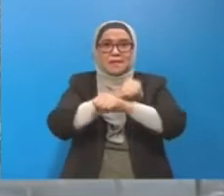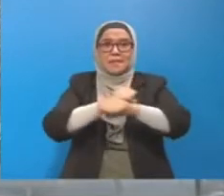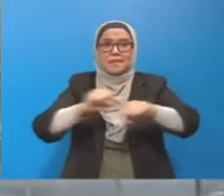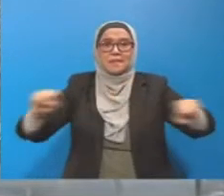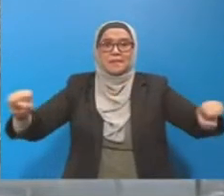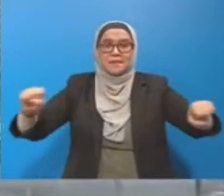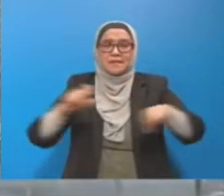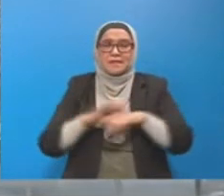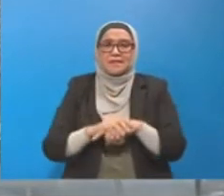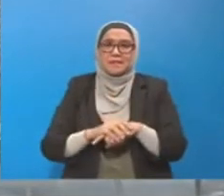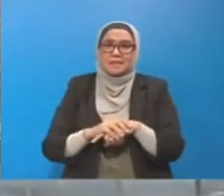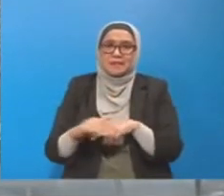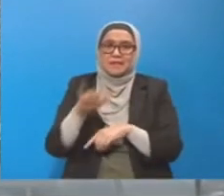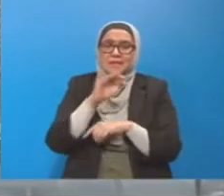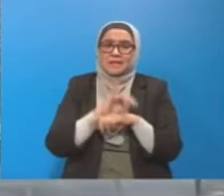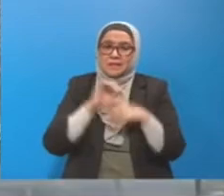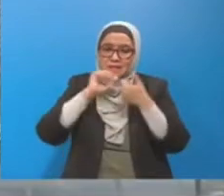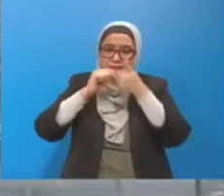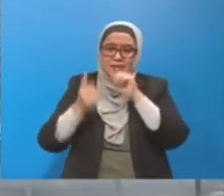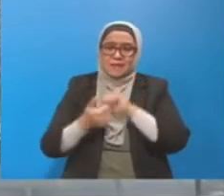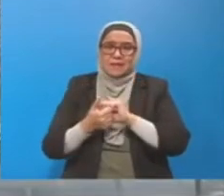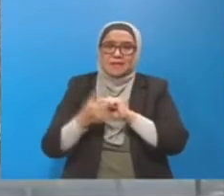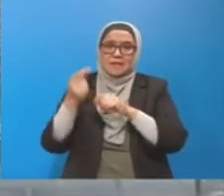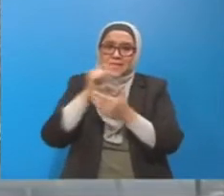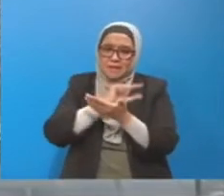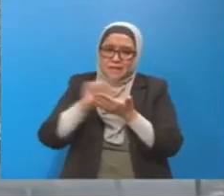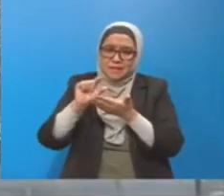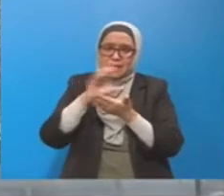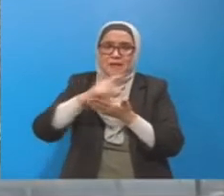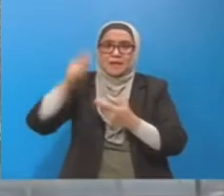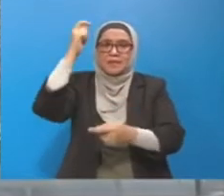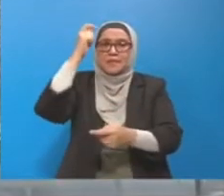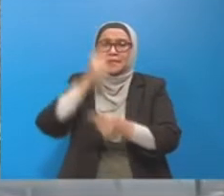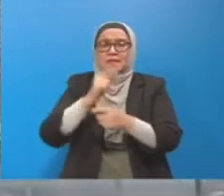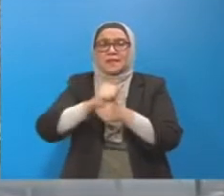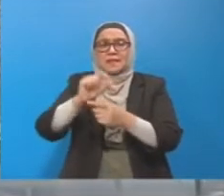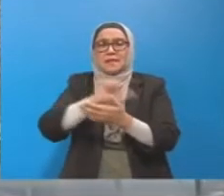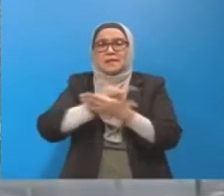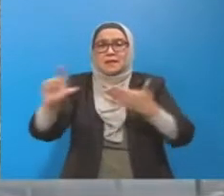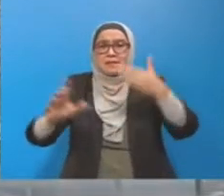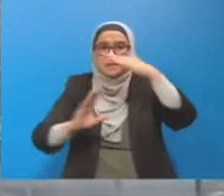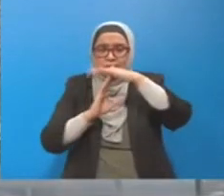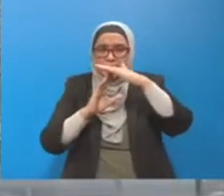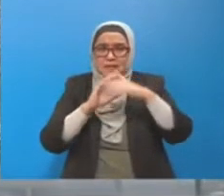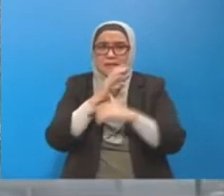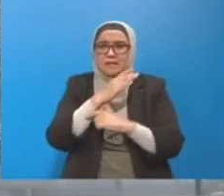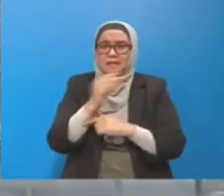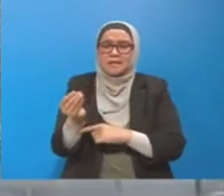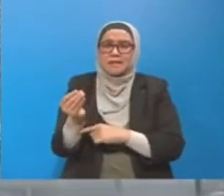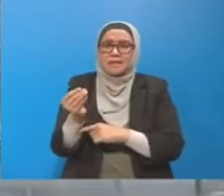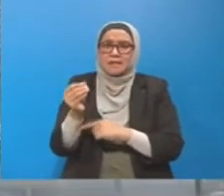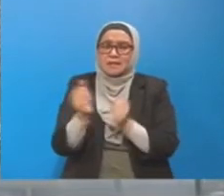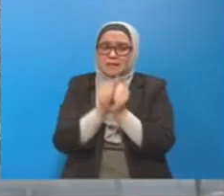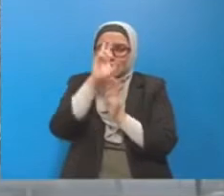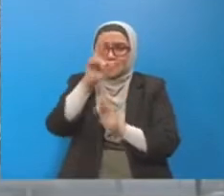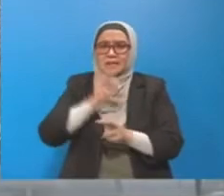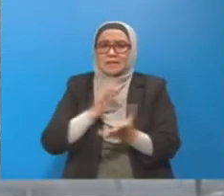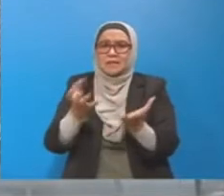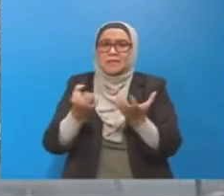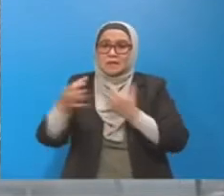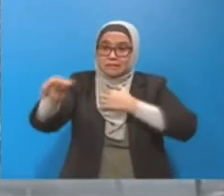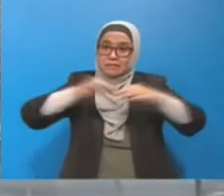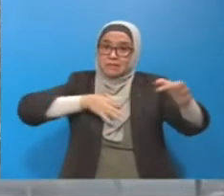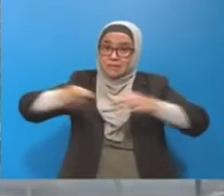berkaitan gaji dan peserta penetapan gaji minimum oleh demikian dengan hormatnya dengan hormatnya ingin saya tegaskan bahwa Kementerian semua manusia tidak